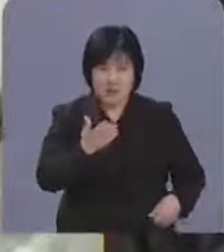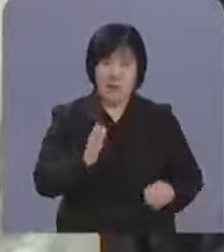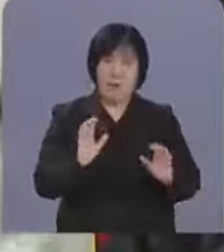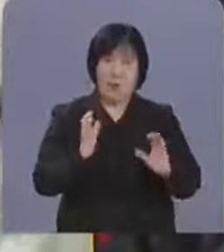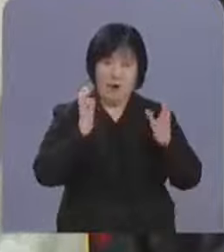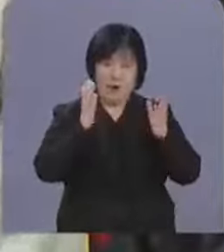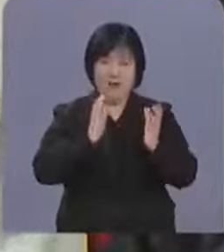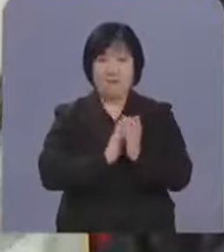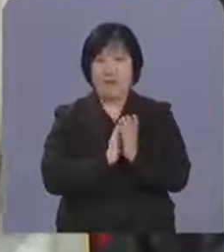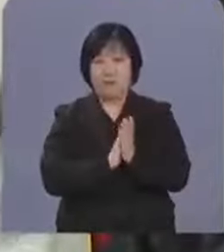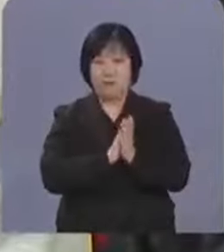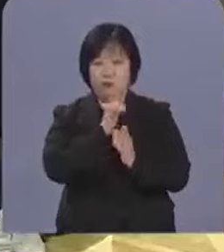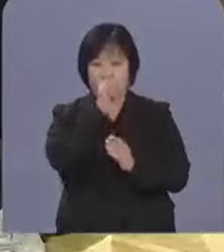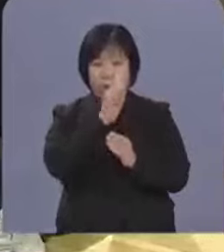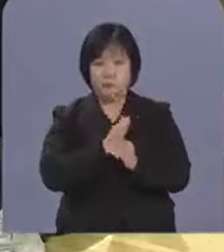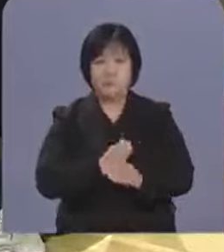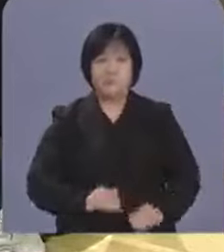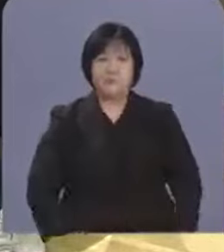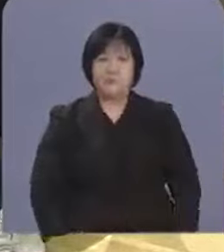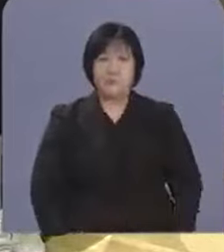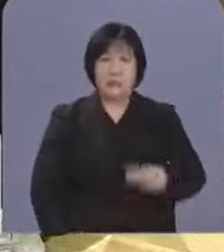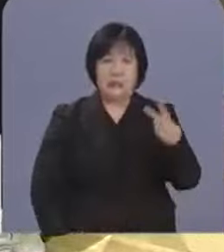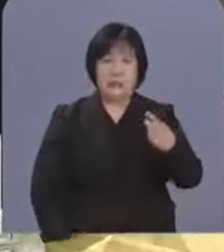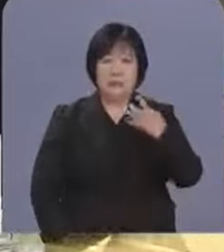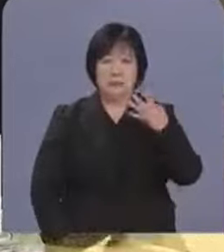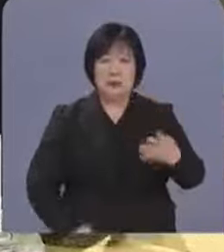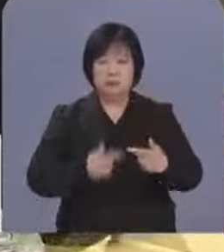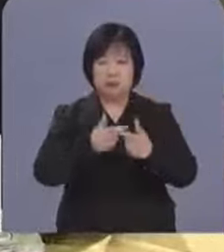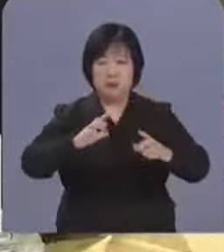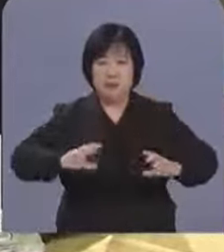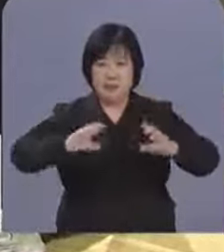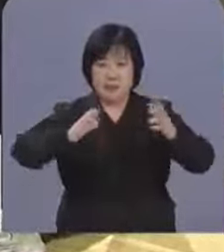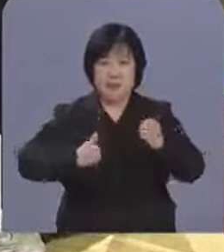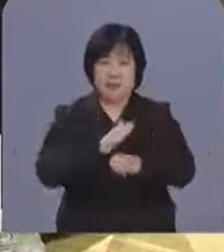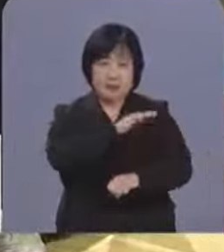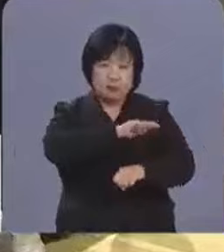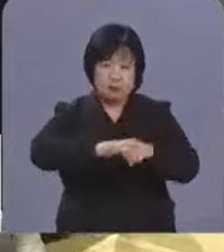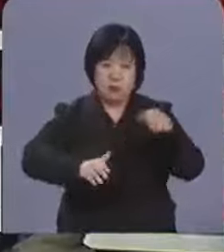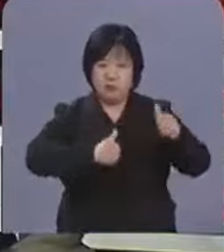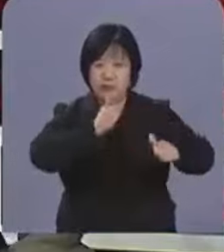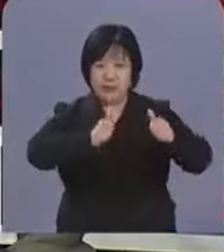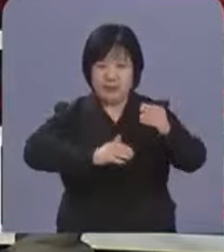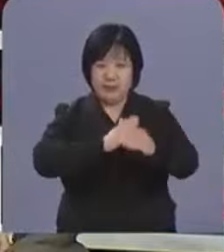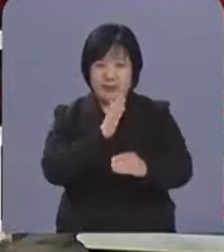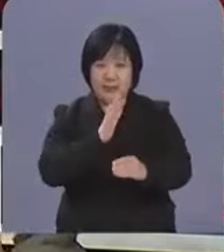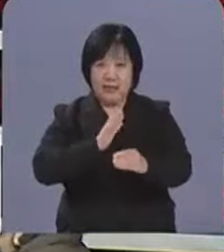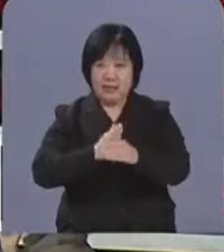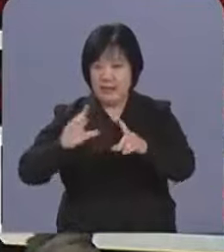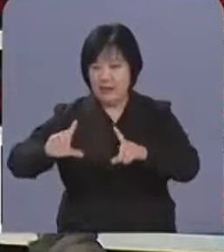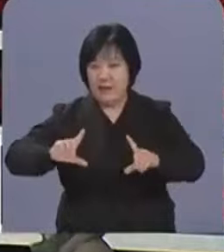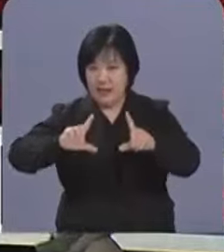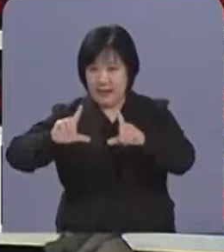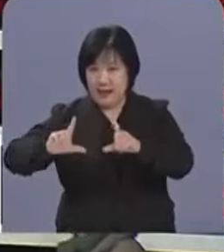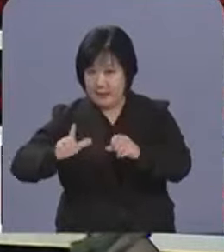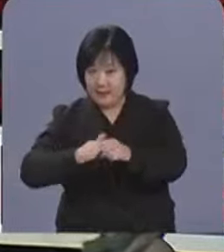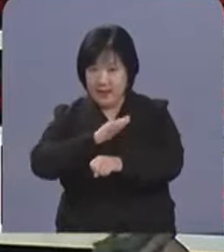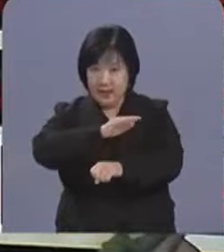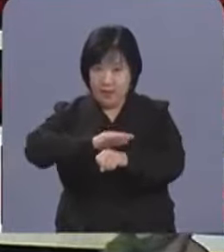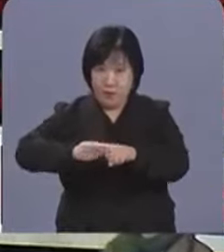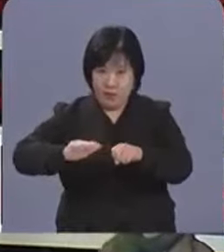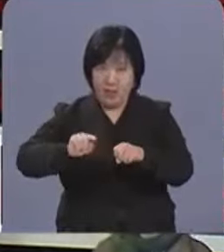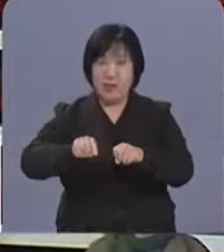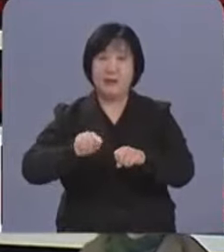아낌없는 환호와 박수도 보냅니다. 2024 부산 세계탁구선수권대회 기간 열리는 아마추어 경기, 코리아